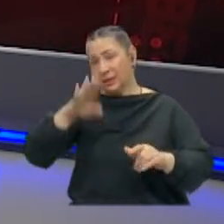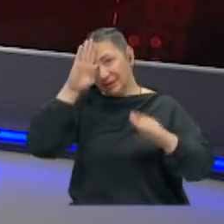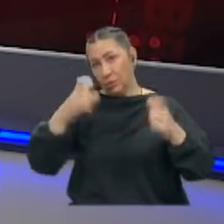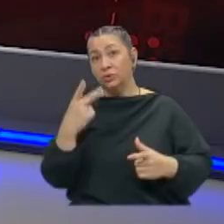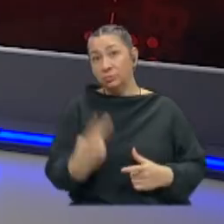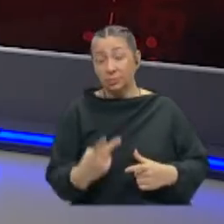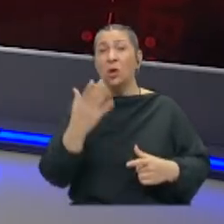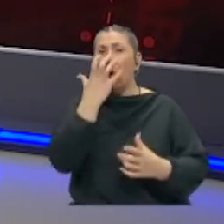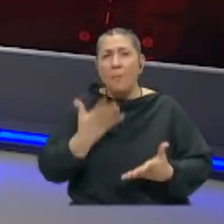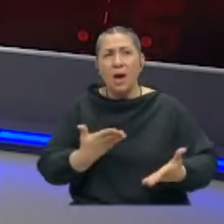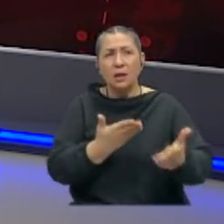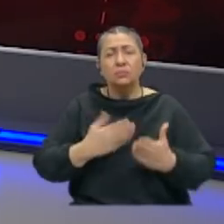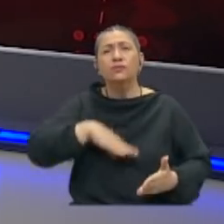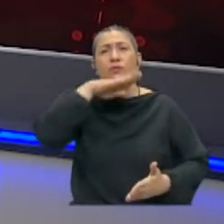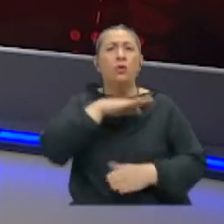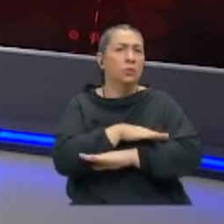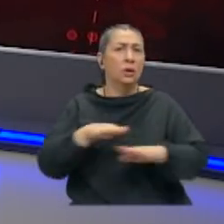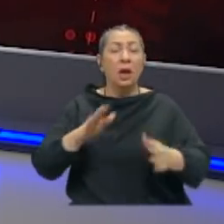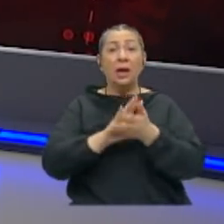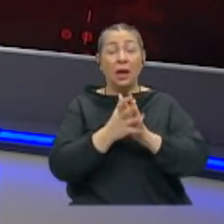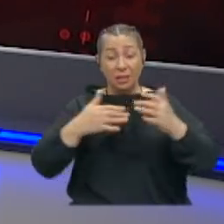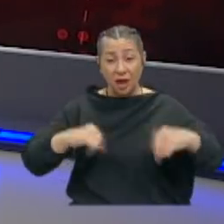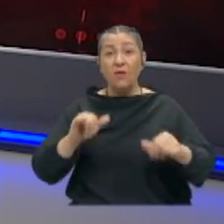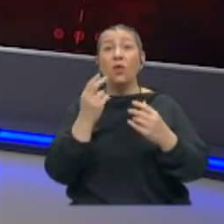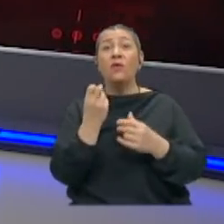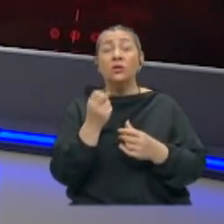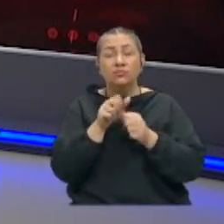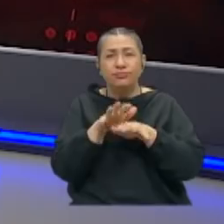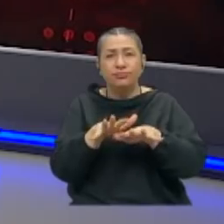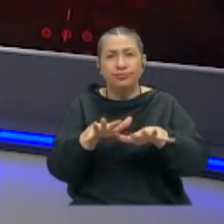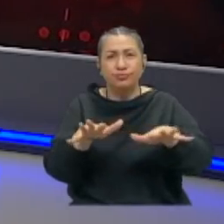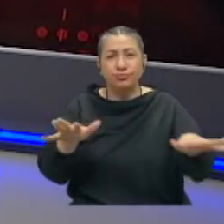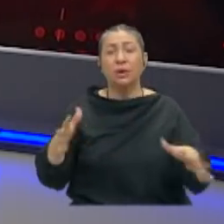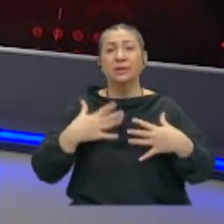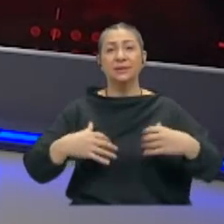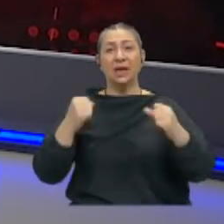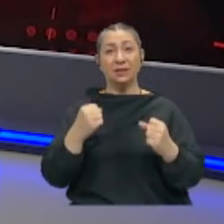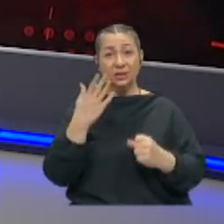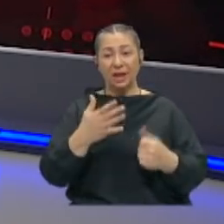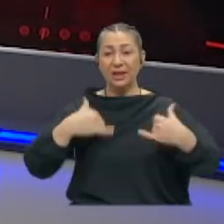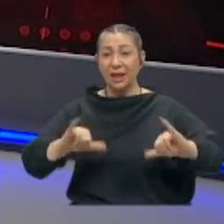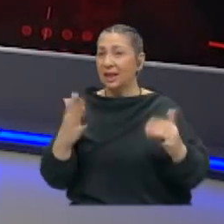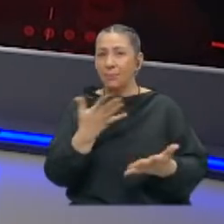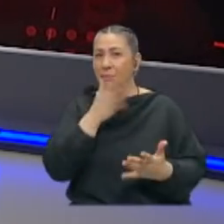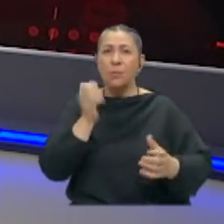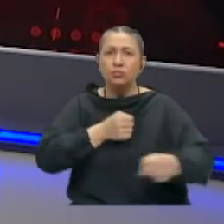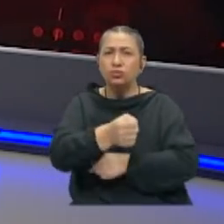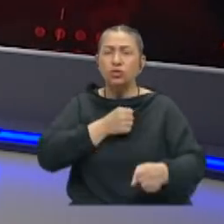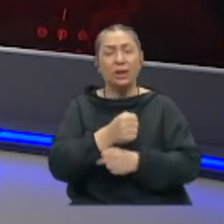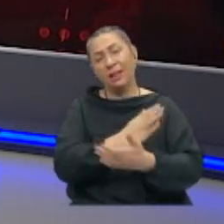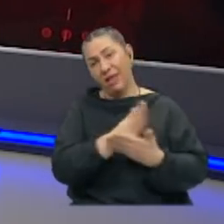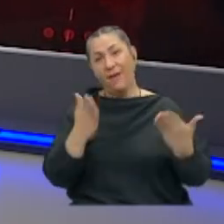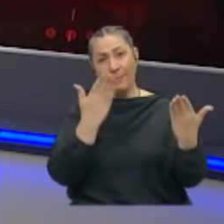İstanbul için yoğun bakımlarda yer yok. Kar tatilinde virüs yayılmaya devam ederken sağlıkçılar tatil nedir bilmeden